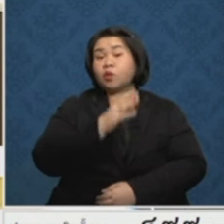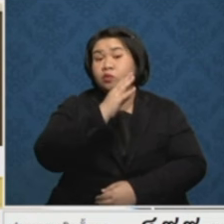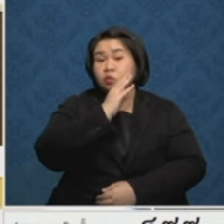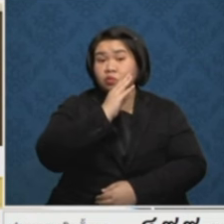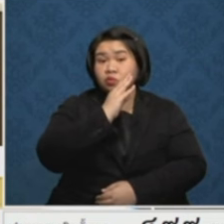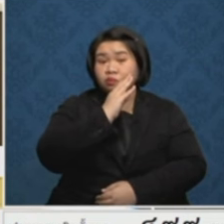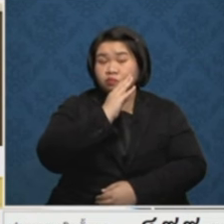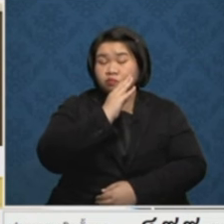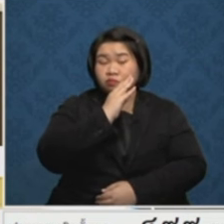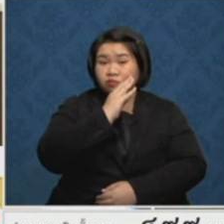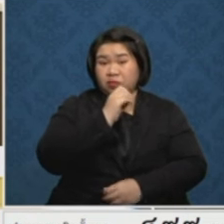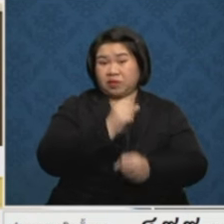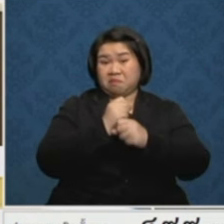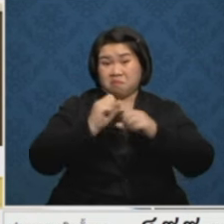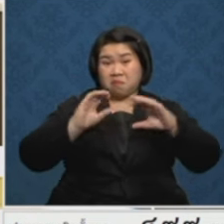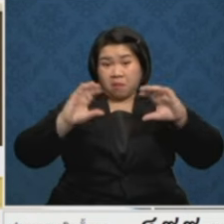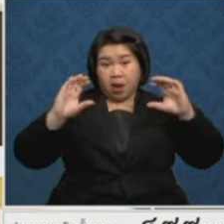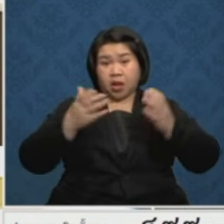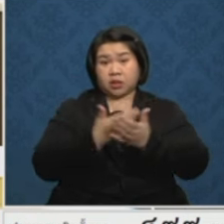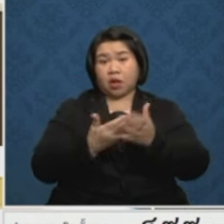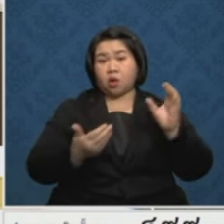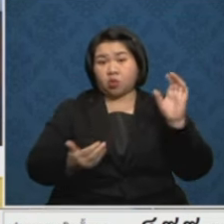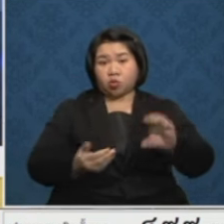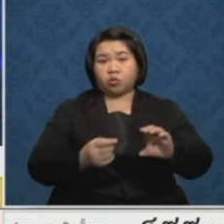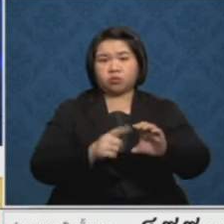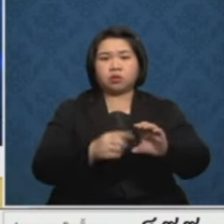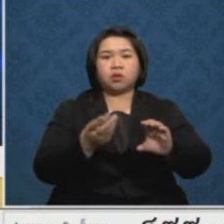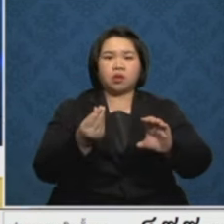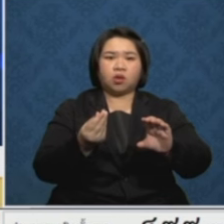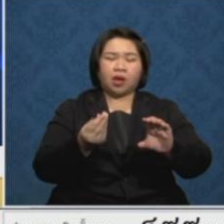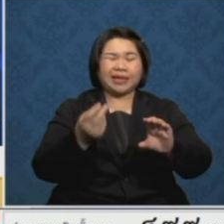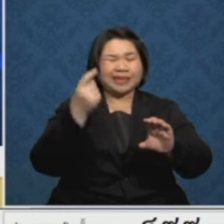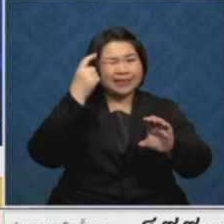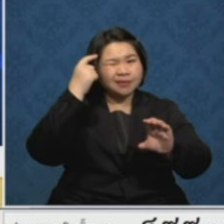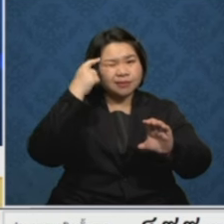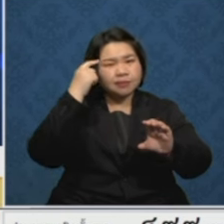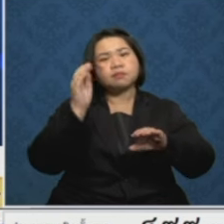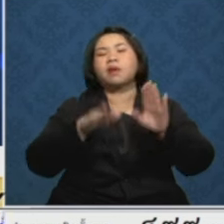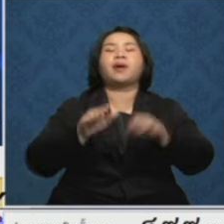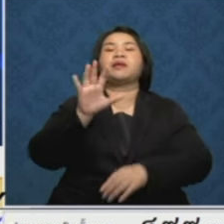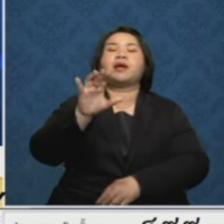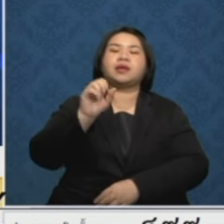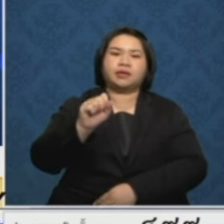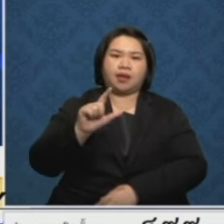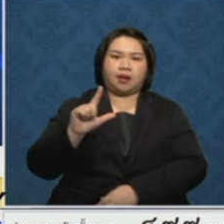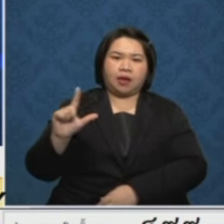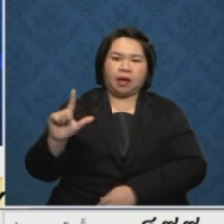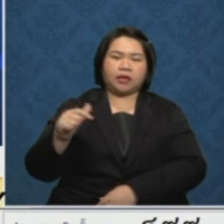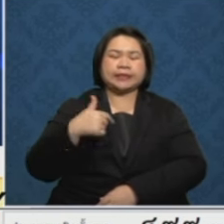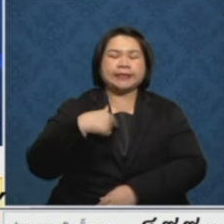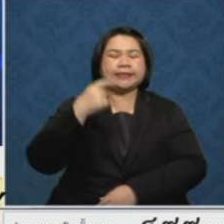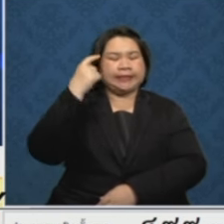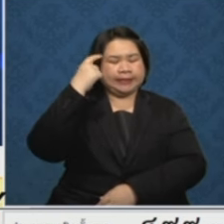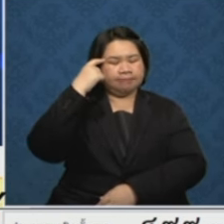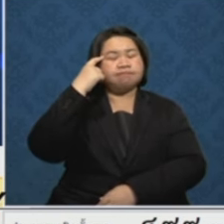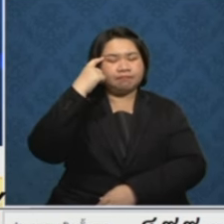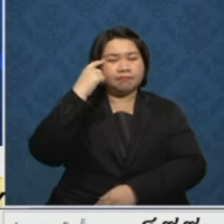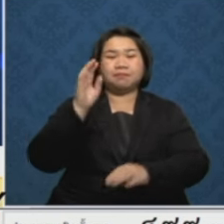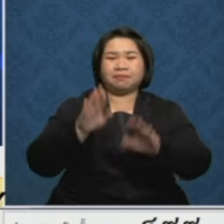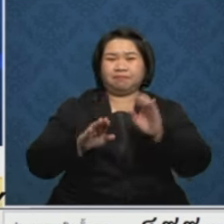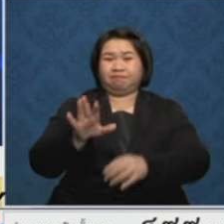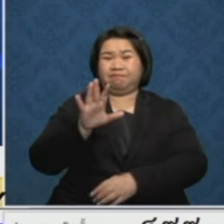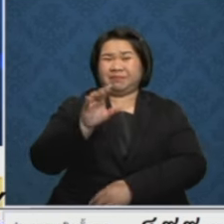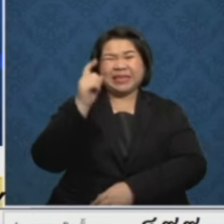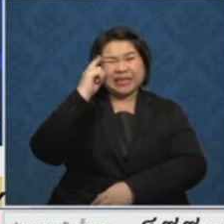นไม่รู้ว่าจะเป็นเท่าไหร่นะคะก็ตีไว้500,000,000 บาทไว้ก่อนดิฉันยังแทงฝั่งที่ได้แจ